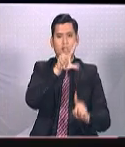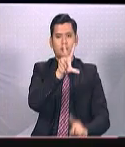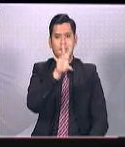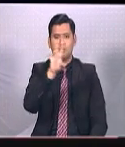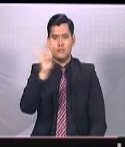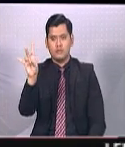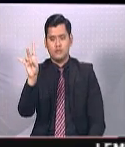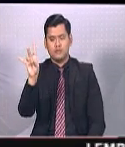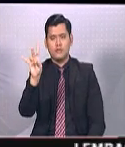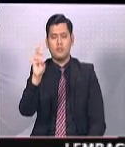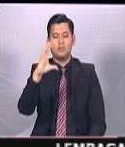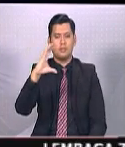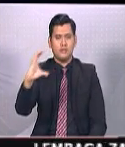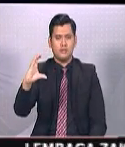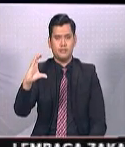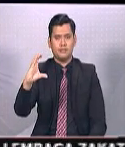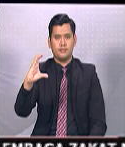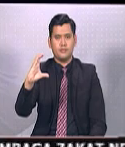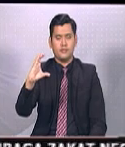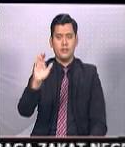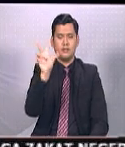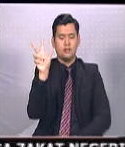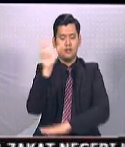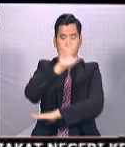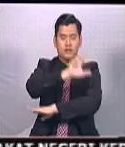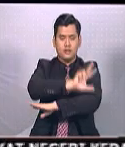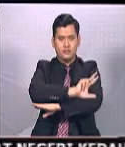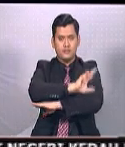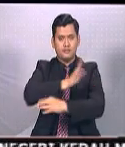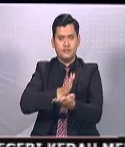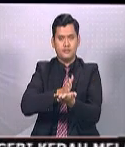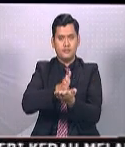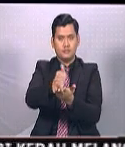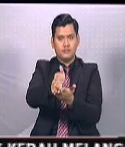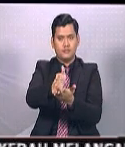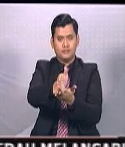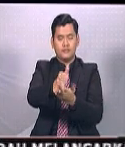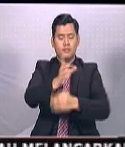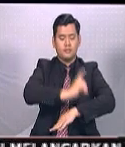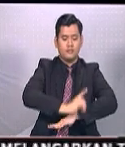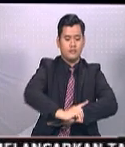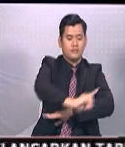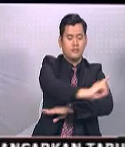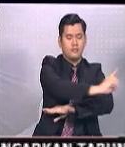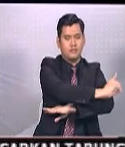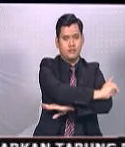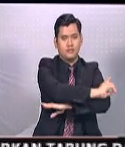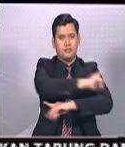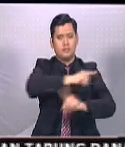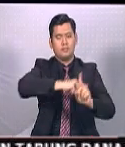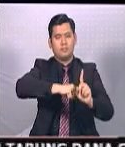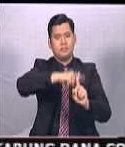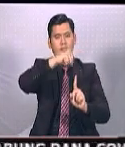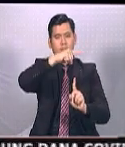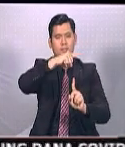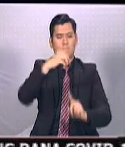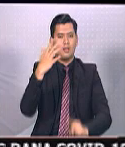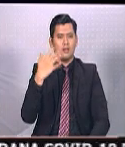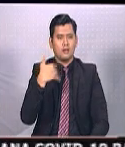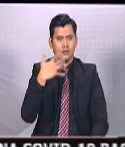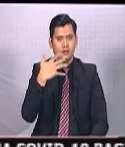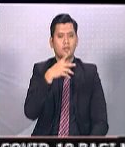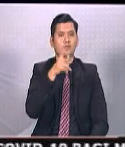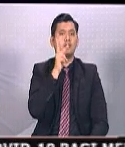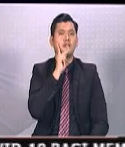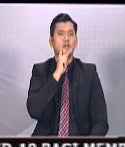37 derajat celcius untuk skornya tempo tiga hari secara berterusan daerah yang mencapai tahap gelombang HB adalah daerah siqdi Negeri Kedah